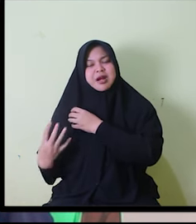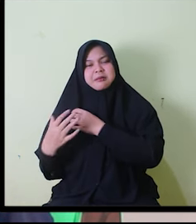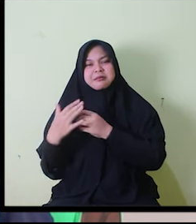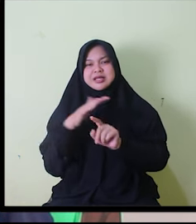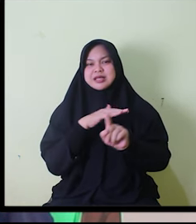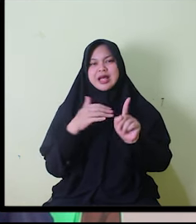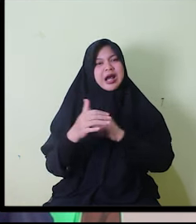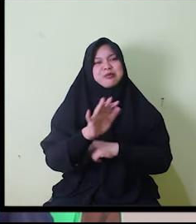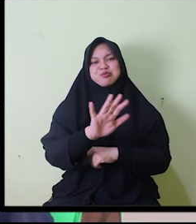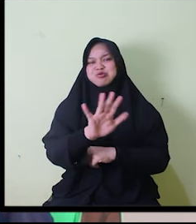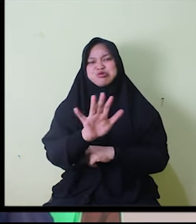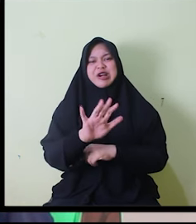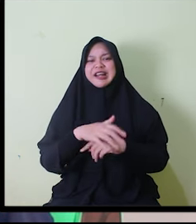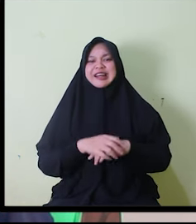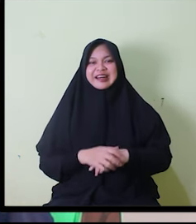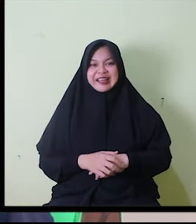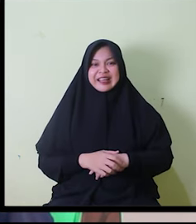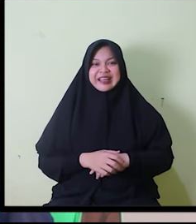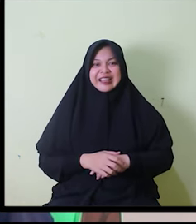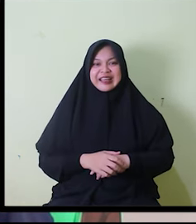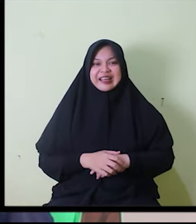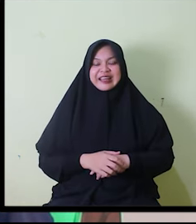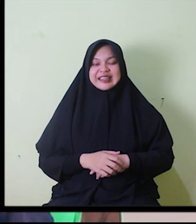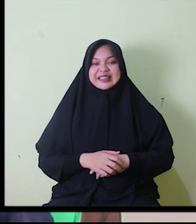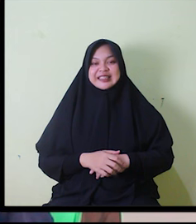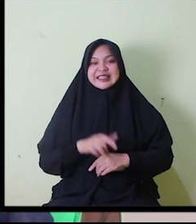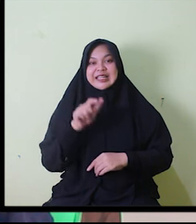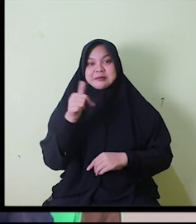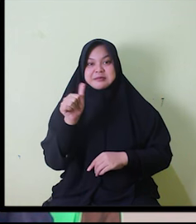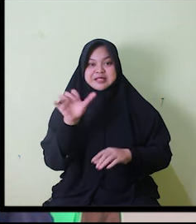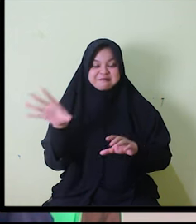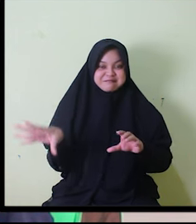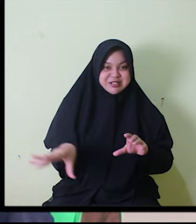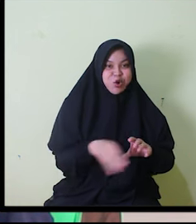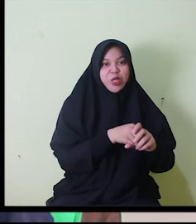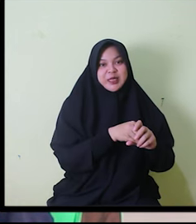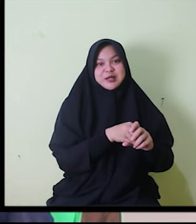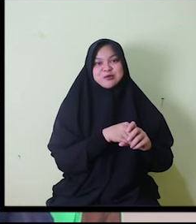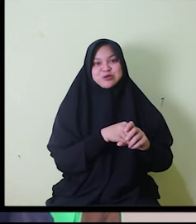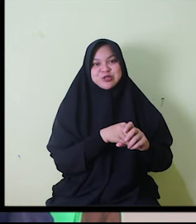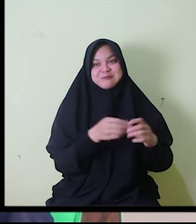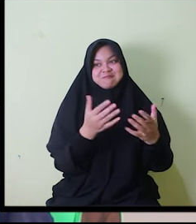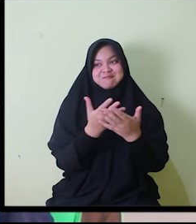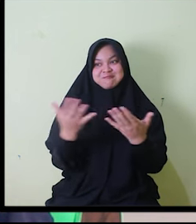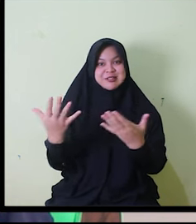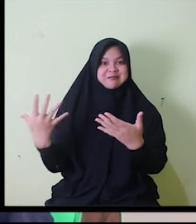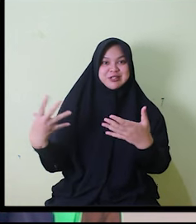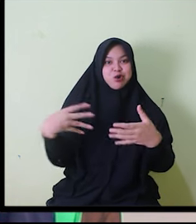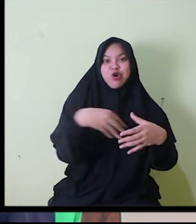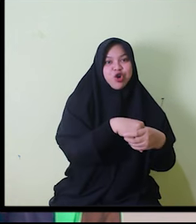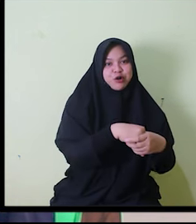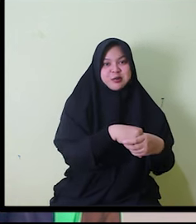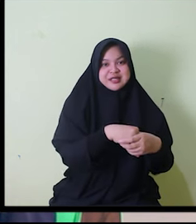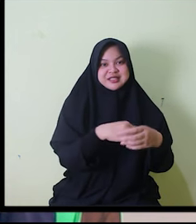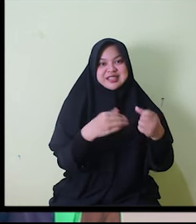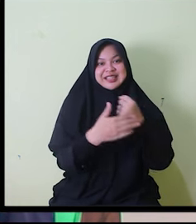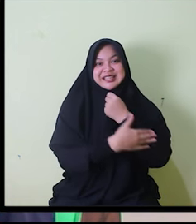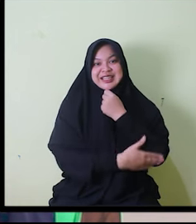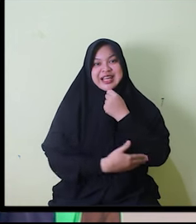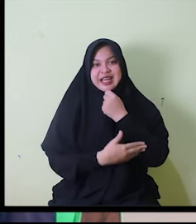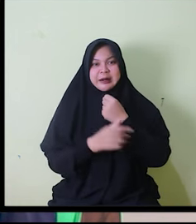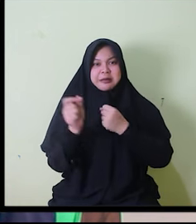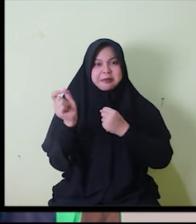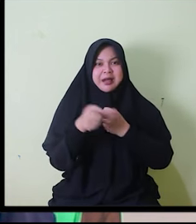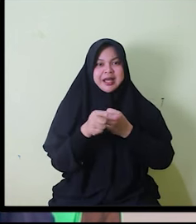juga ini loh KDK bisa berkontribusi Sumbang siih ke negara dengan pembayaran